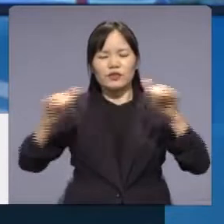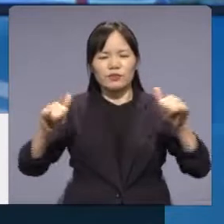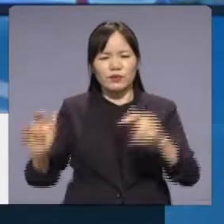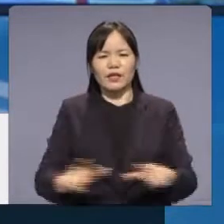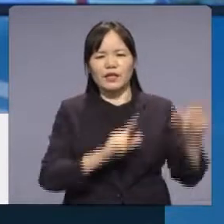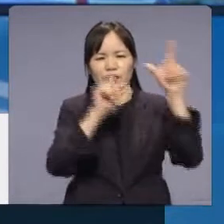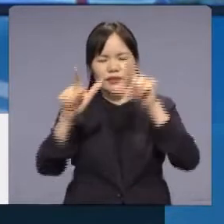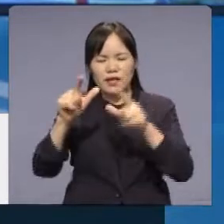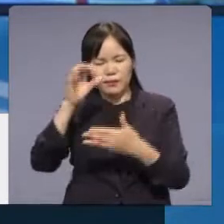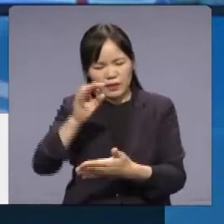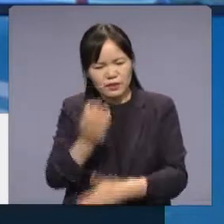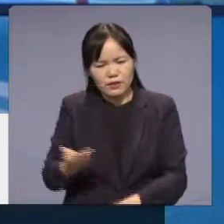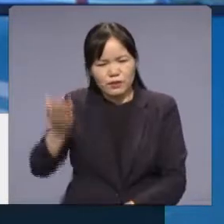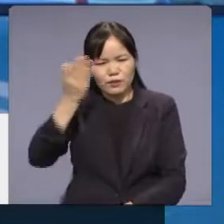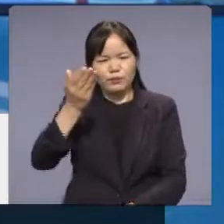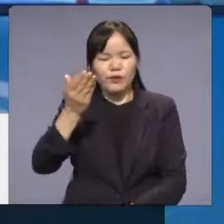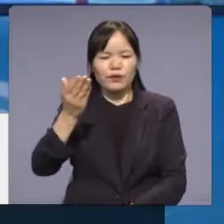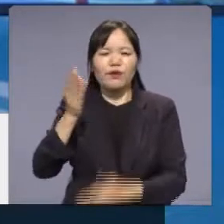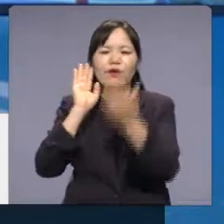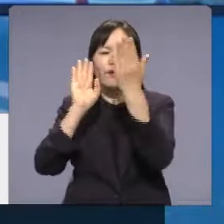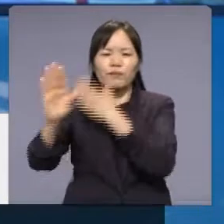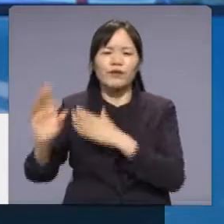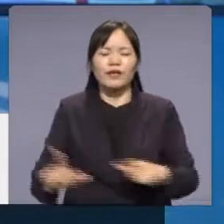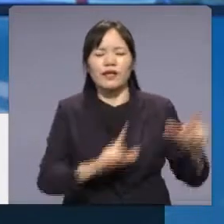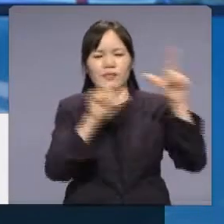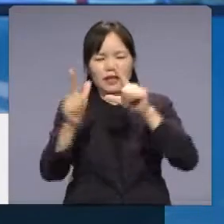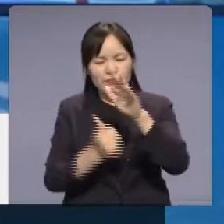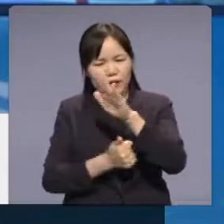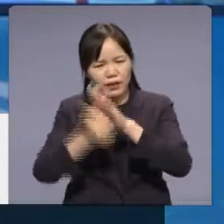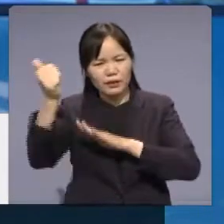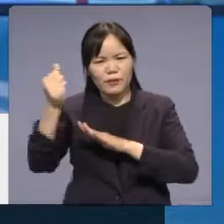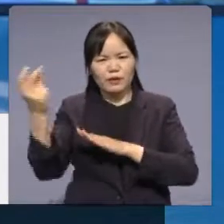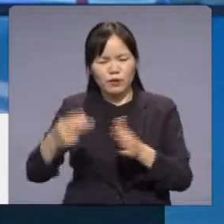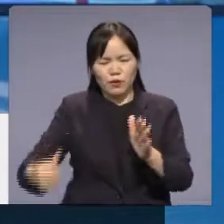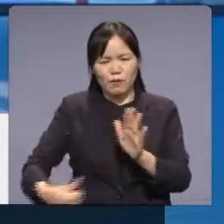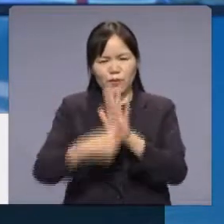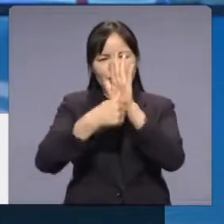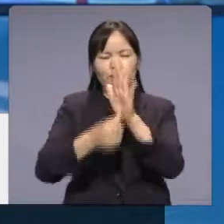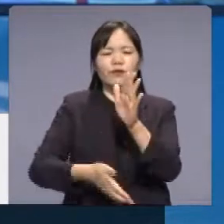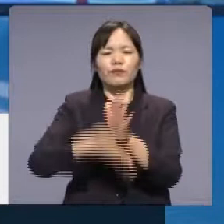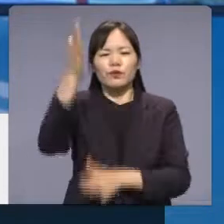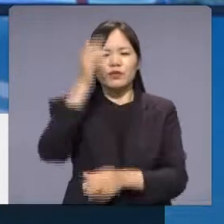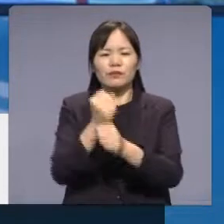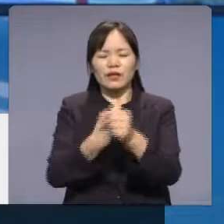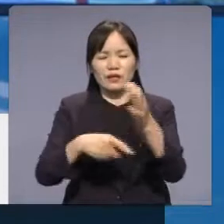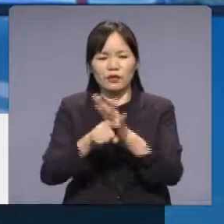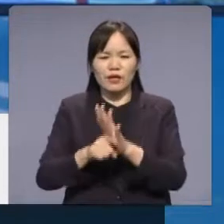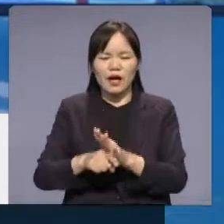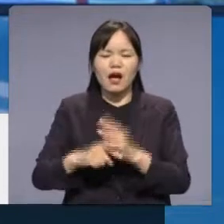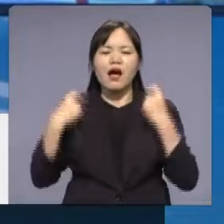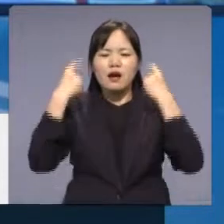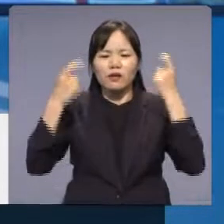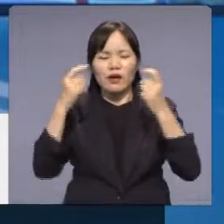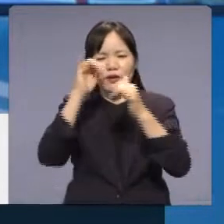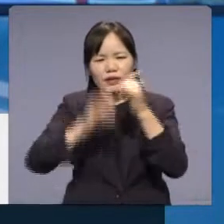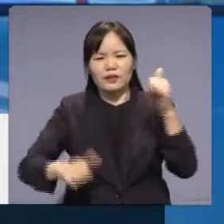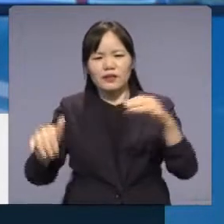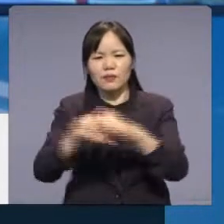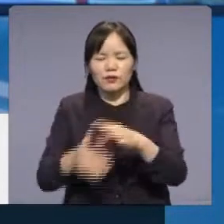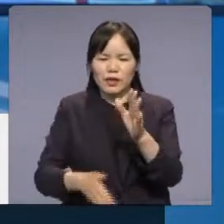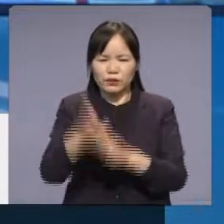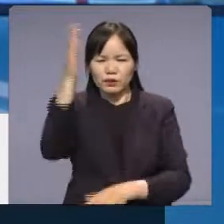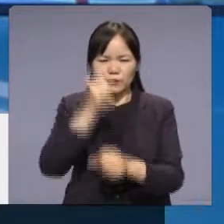높이고 우리의 삶의 미래를 희망을 그리고 명품 도시가 될 수 있는 관광 역사 문화 도시로 만들어갈 수 있다고